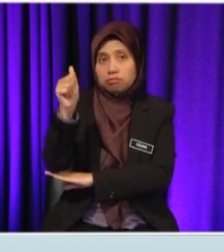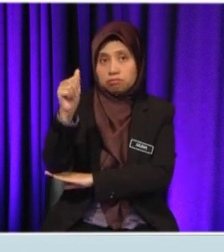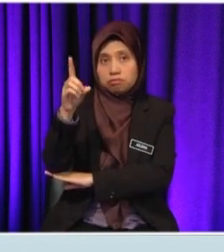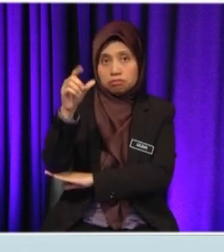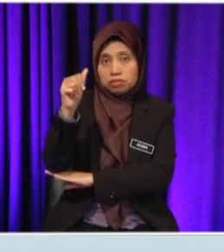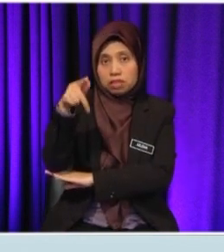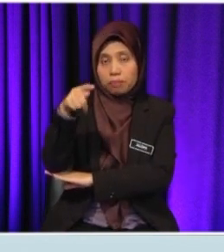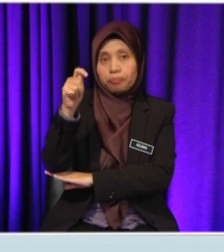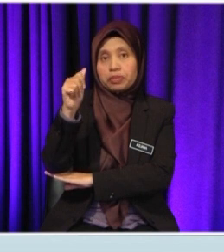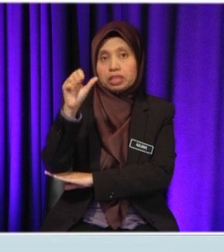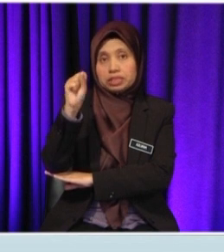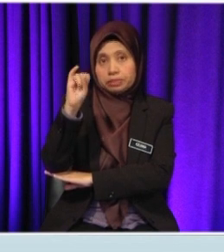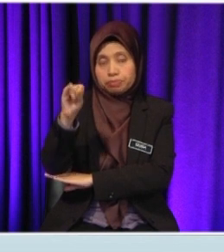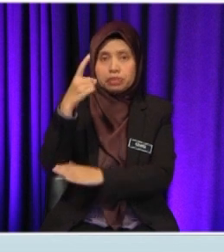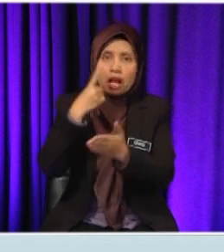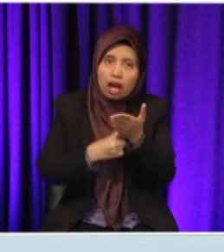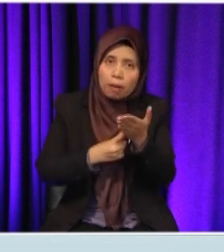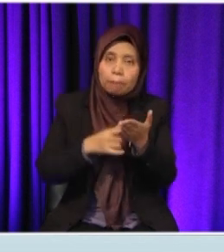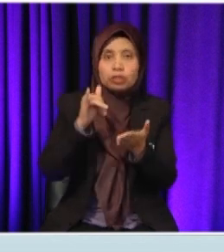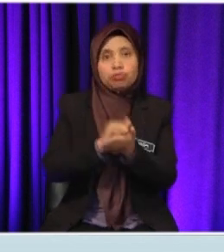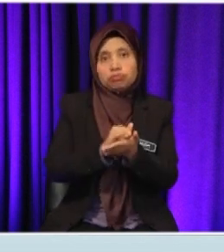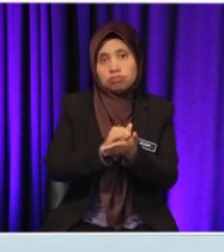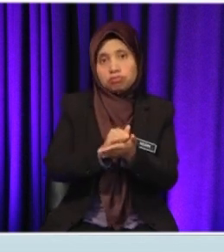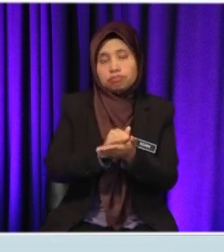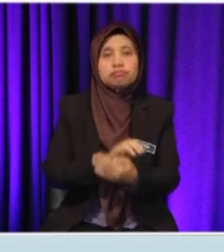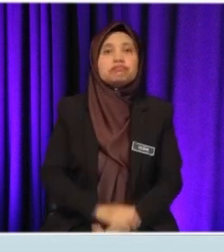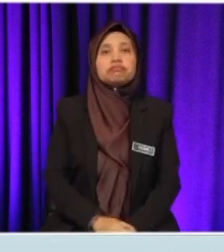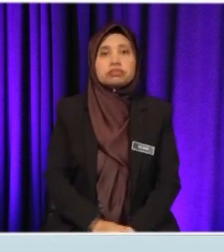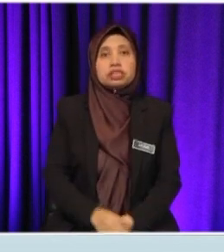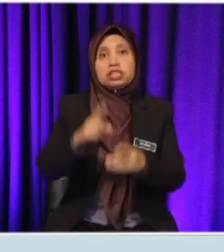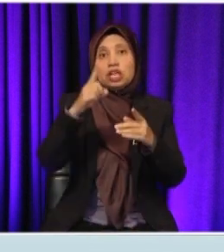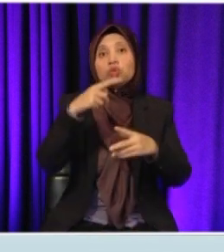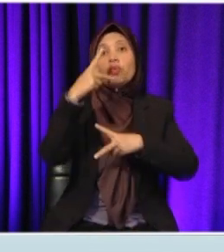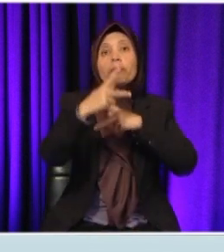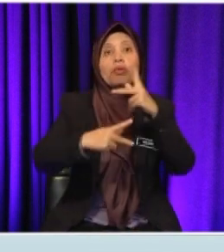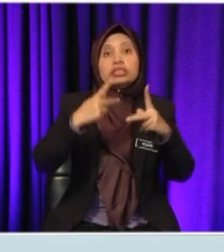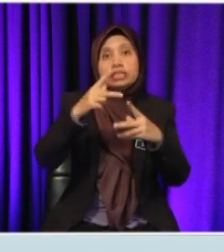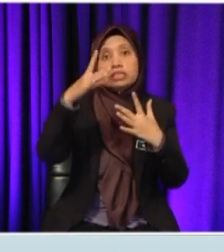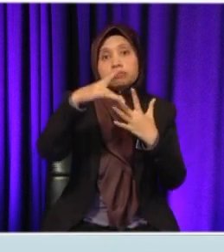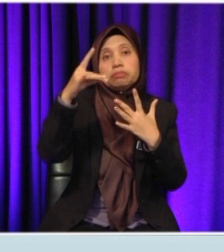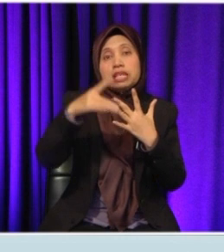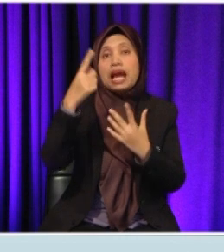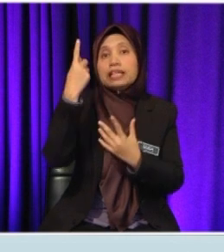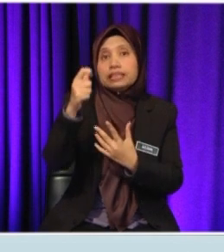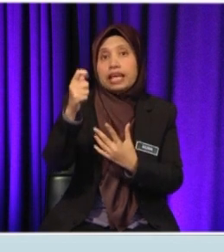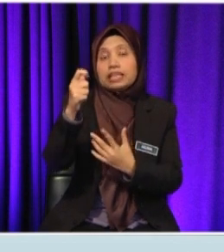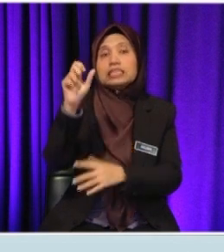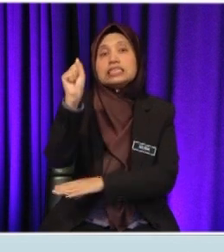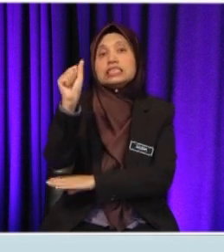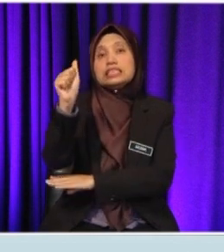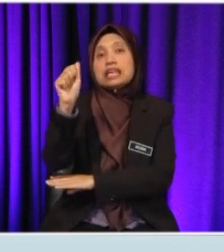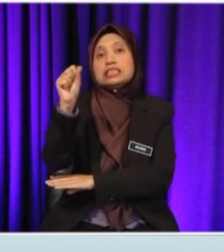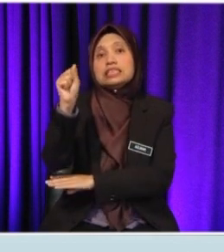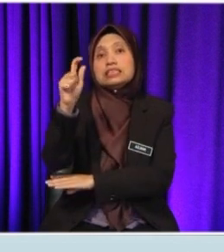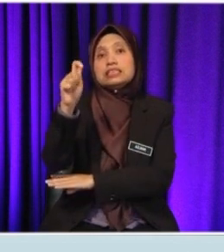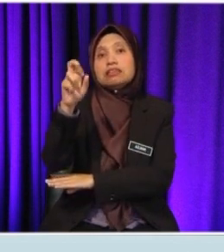B. Okey, kita lihat dulu apa dia karya adaptasi. Satu proses pembedahan teks sastra daripada satu jurnal ke satu